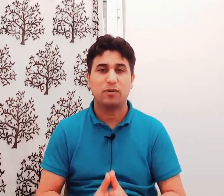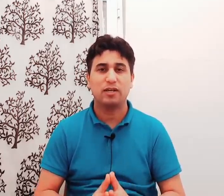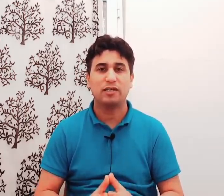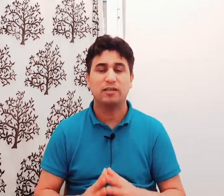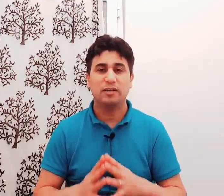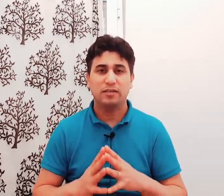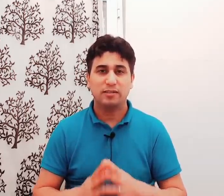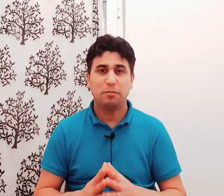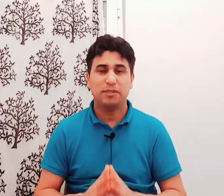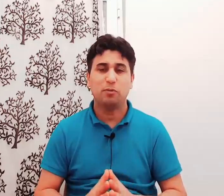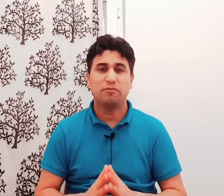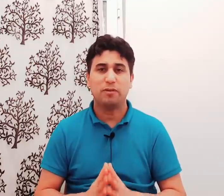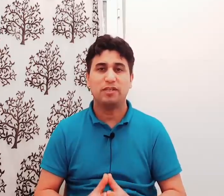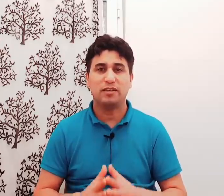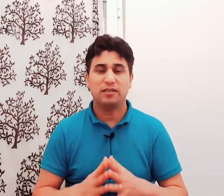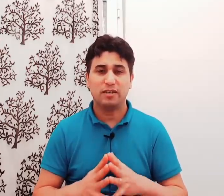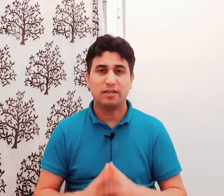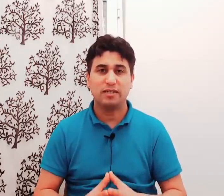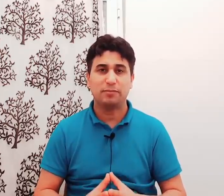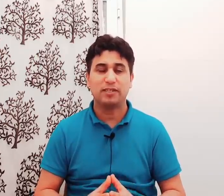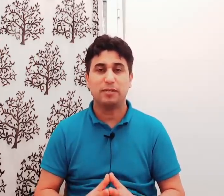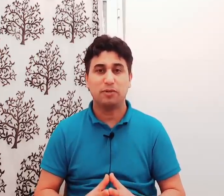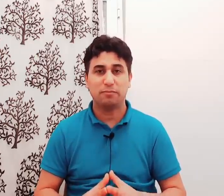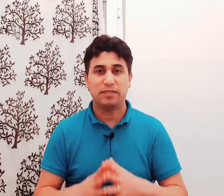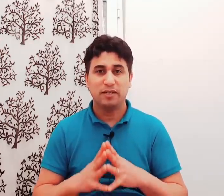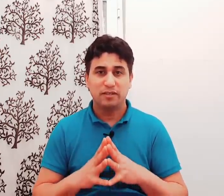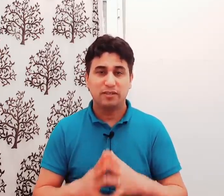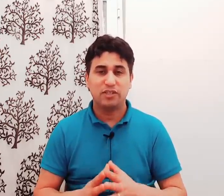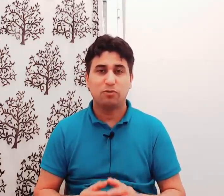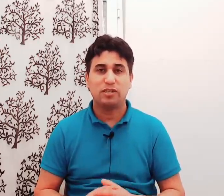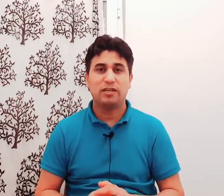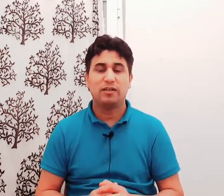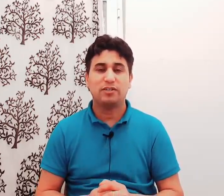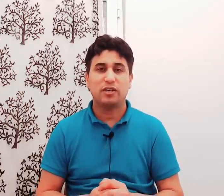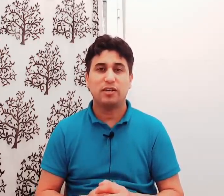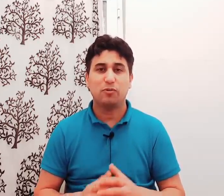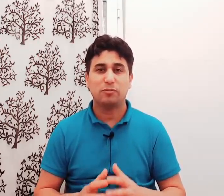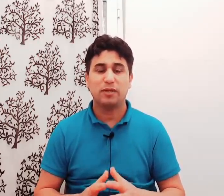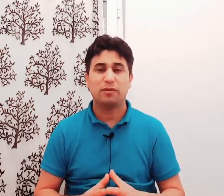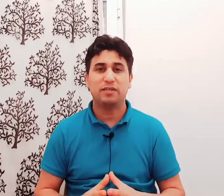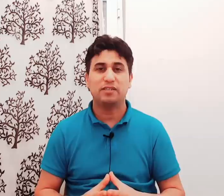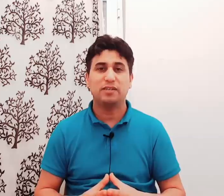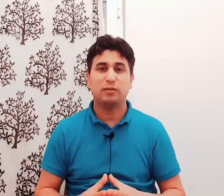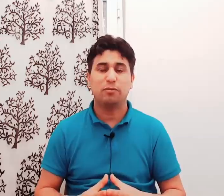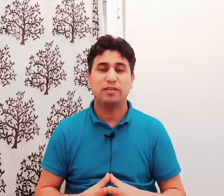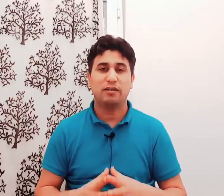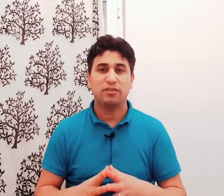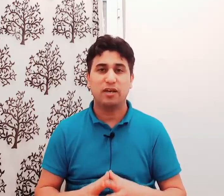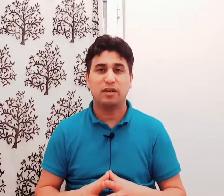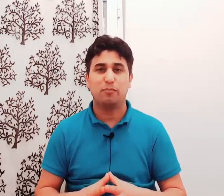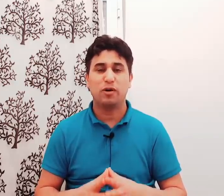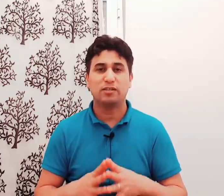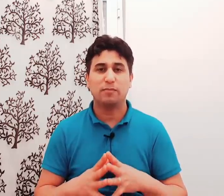بخير وعلى خير، سابع يوم في رمضان الكريم. كنتمنى يا ربي يتجاوز علينا إن شاء الله، ونتمنى يا ربي يهز علينا هذا الوباء هذا